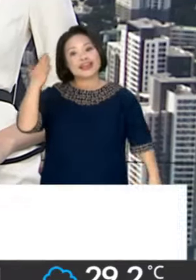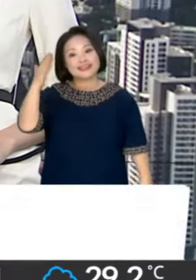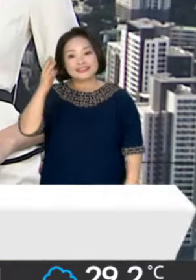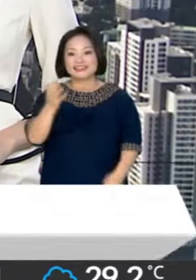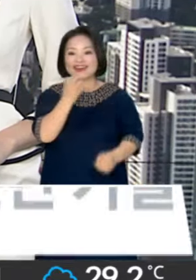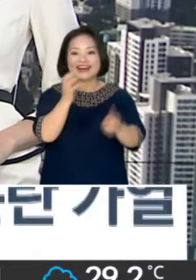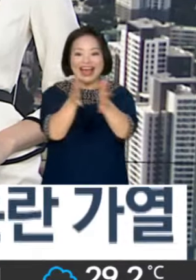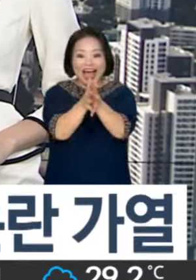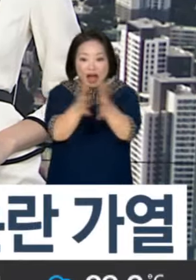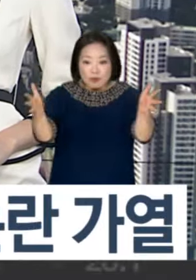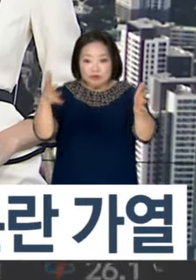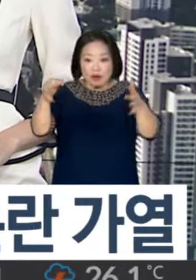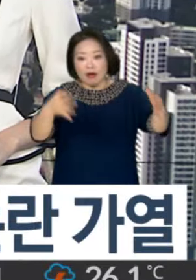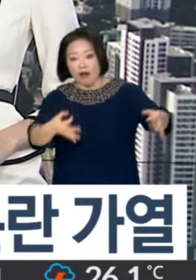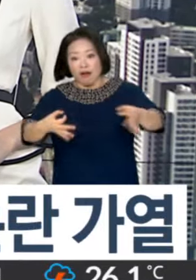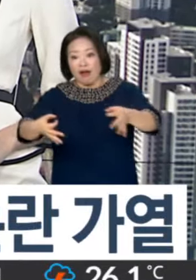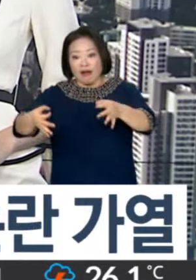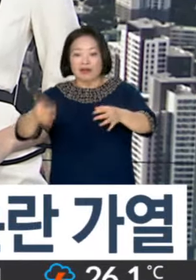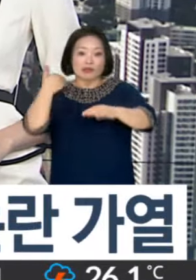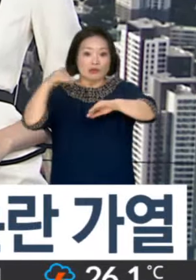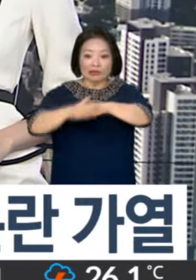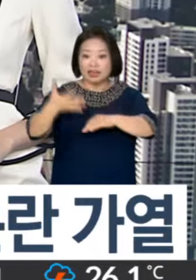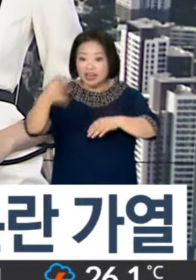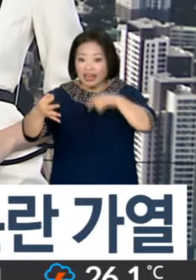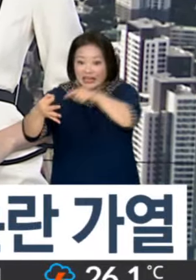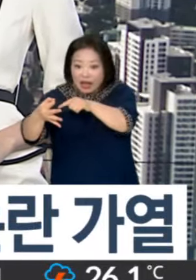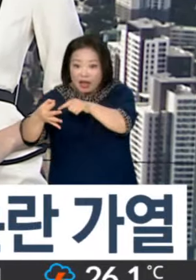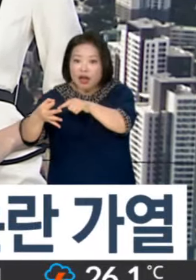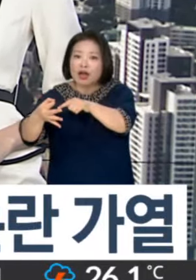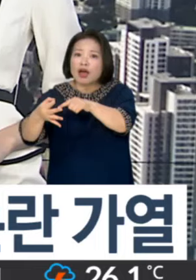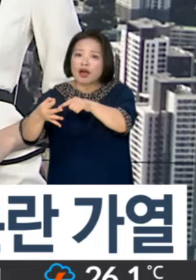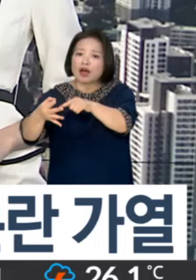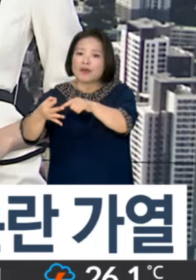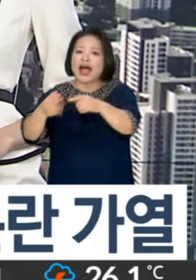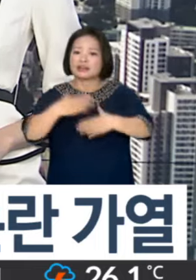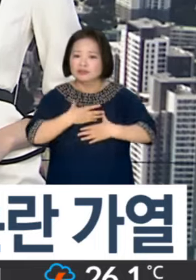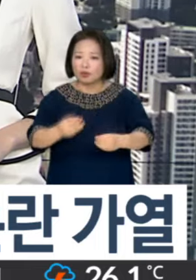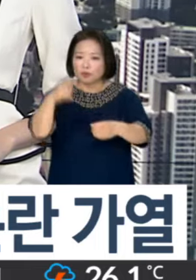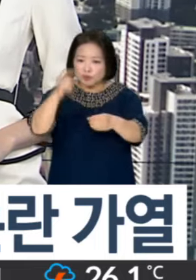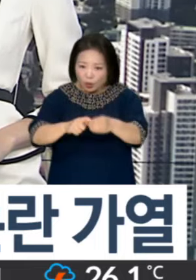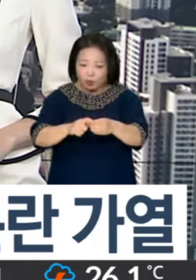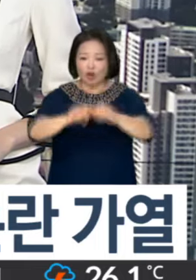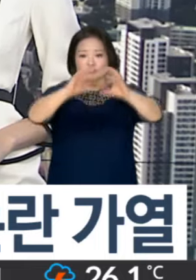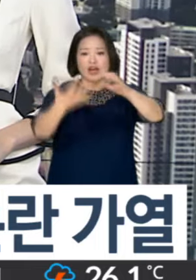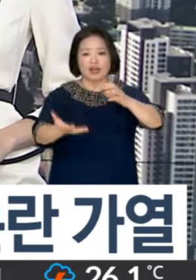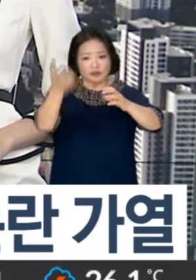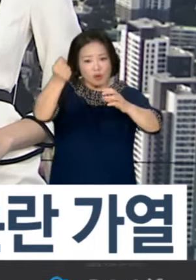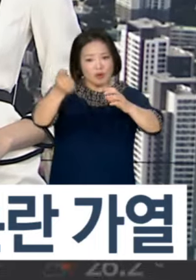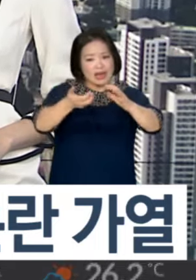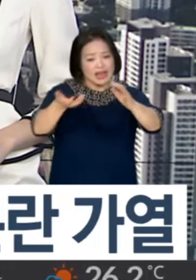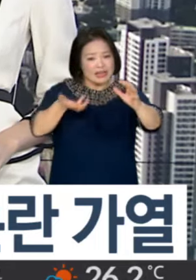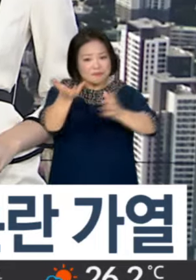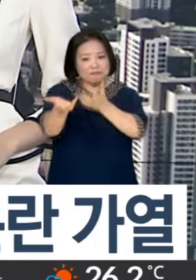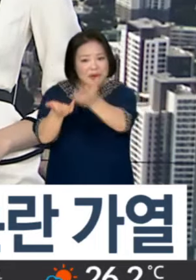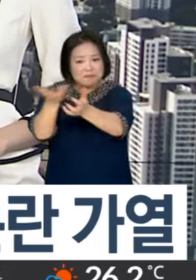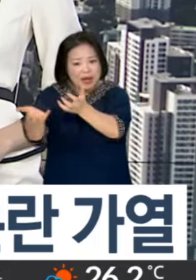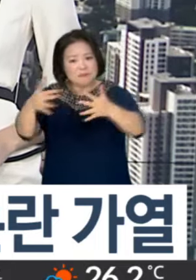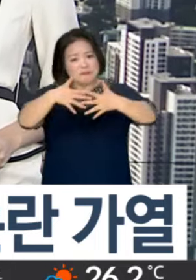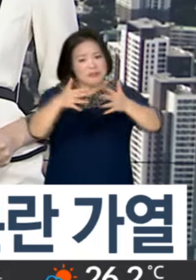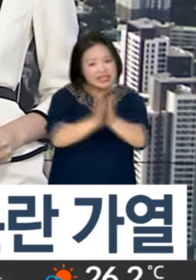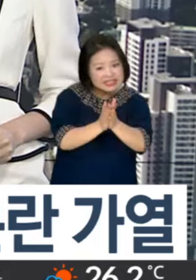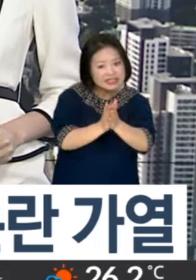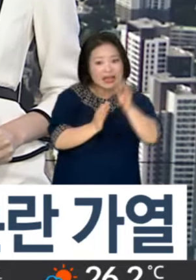최근에 상승세를 보이는 서울 아파트 전셋값을 잡는 방안의 하나로 임대차 입법 폐지론이 고개를 들고